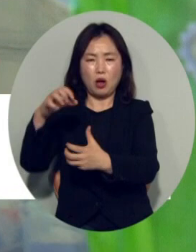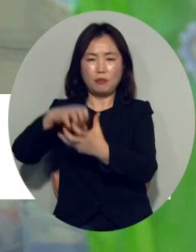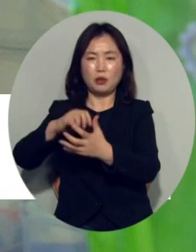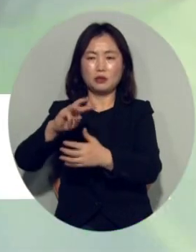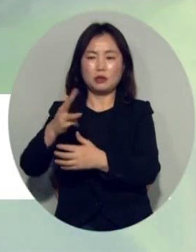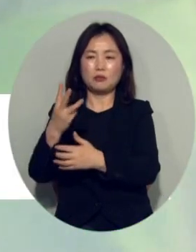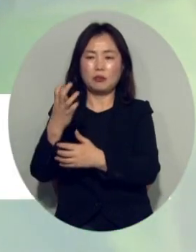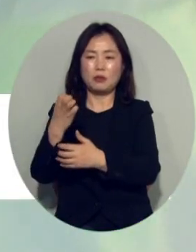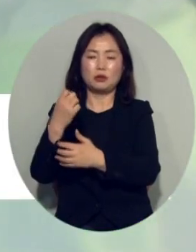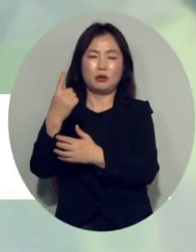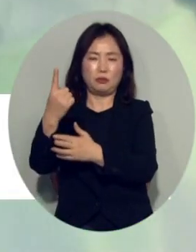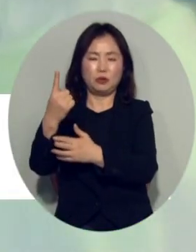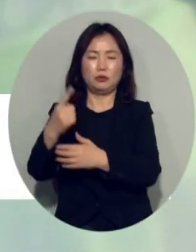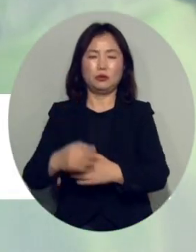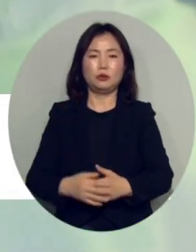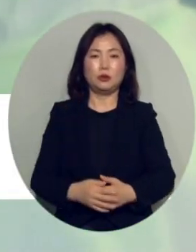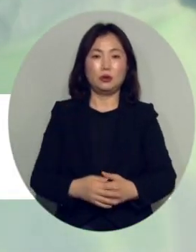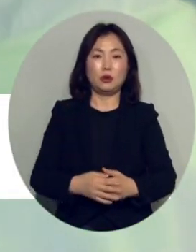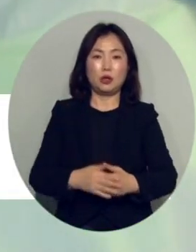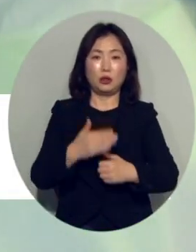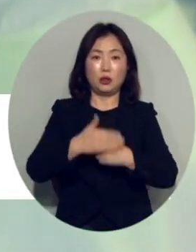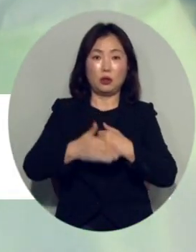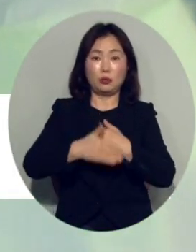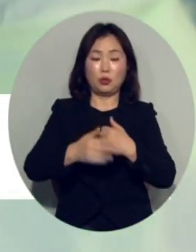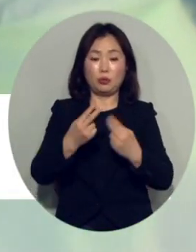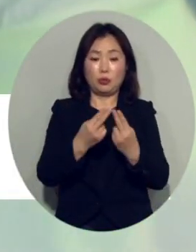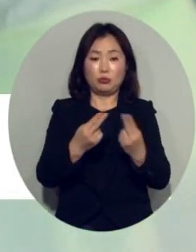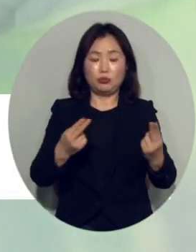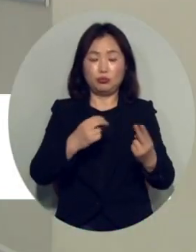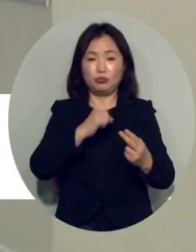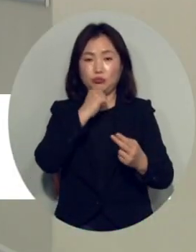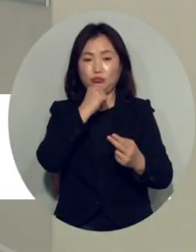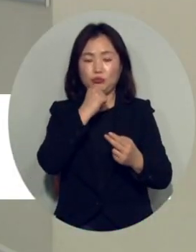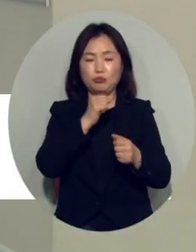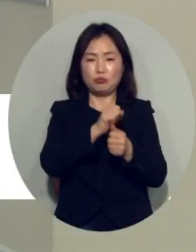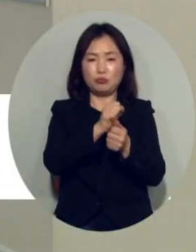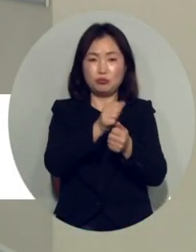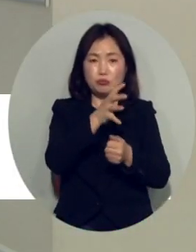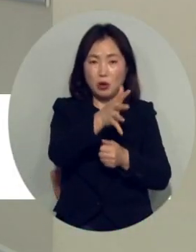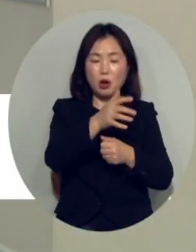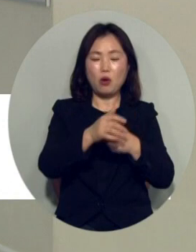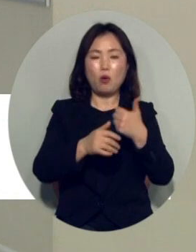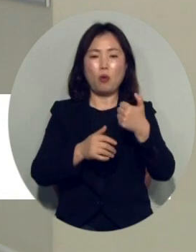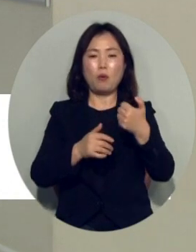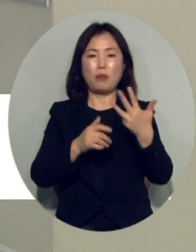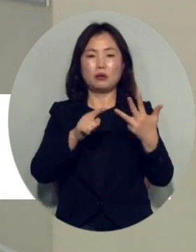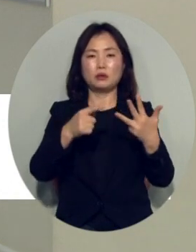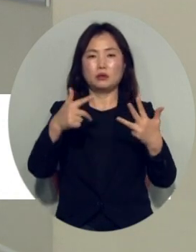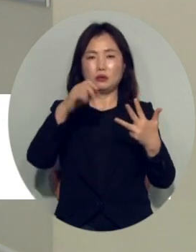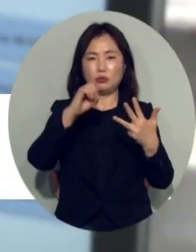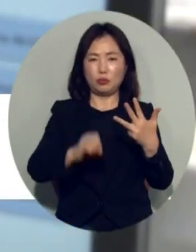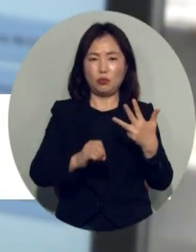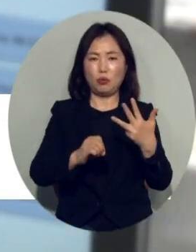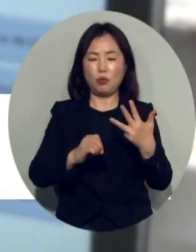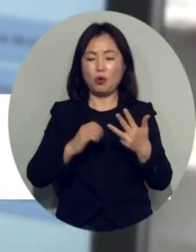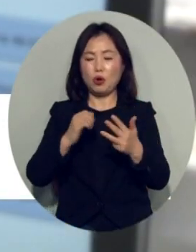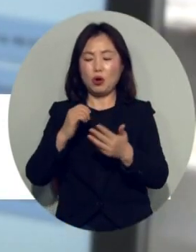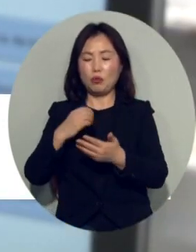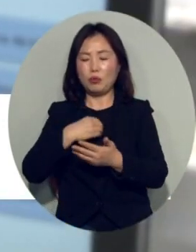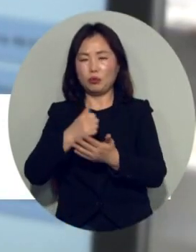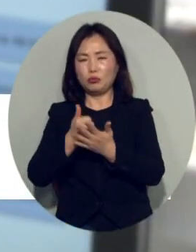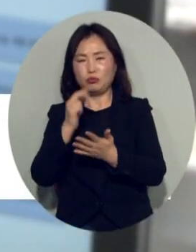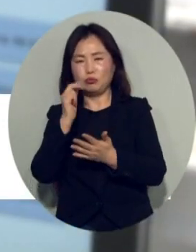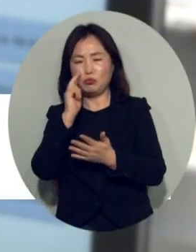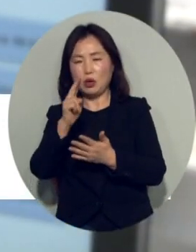300 41명이 됐습니다 대구의 병상 가동률은 감염병 전담 병원이 58.7% 중 징병